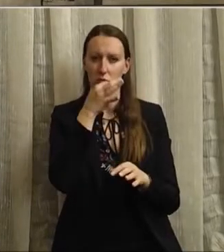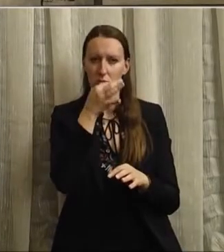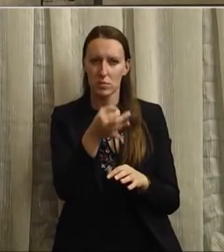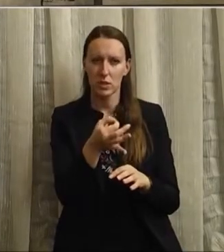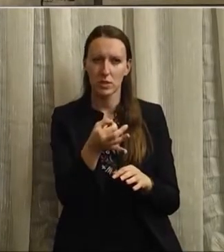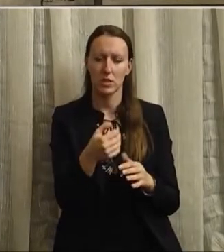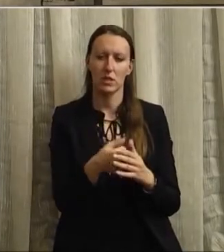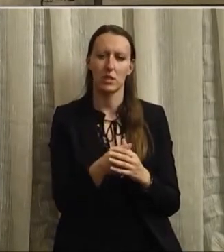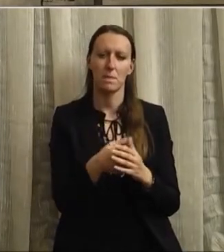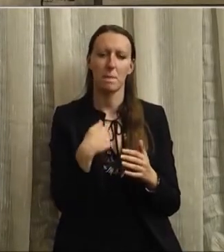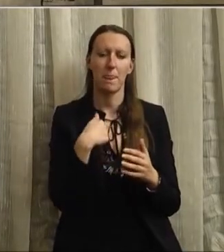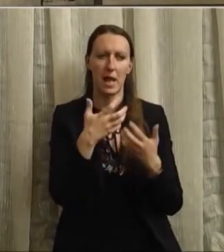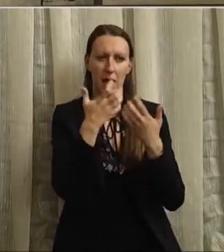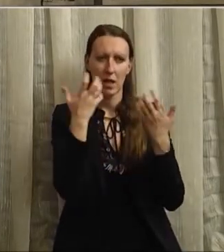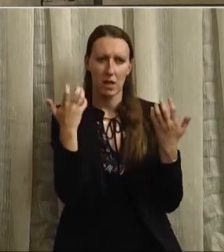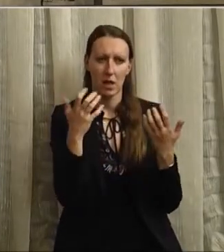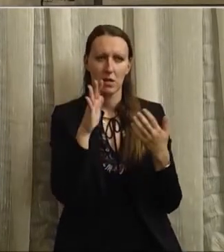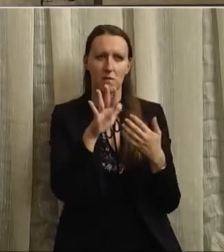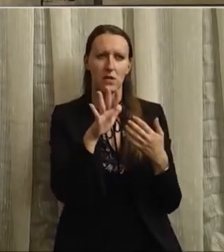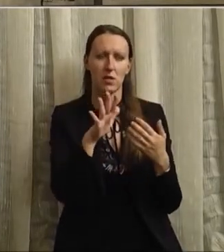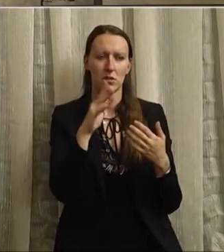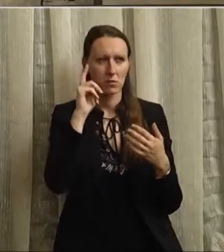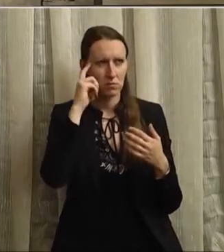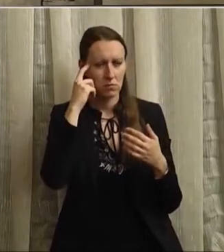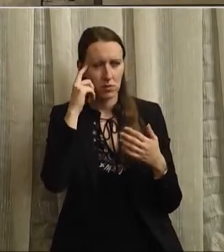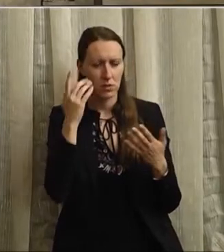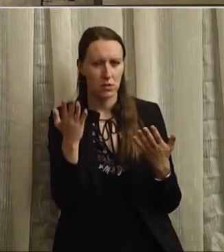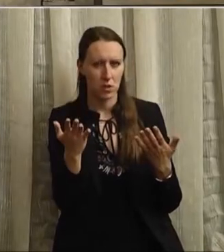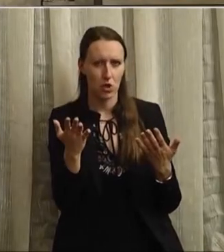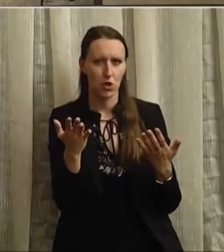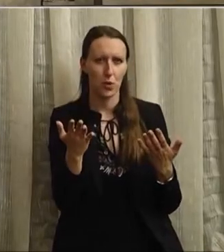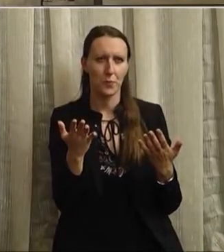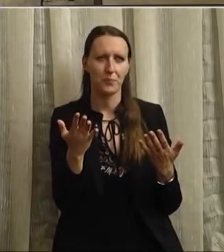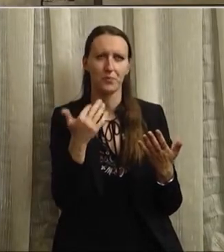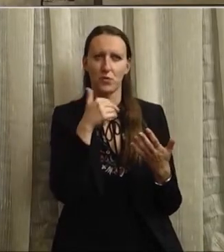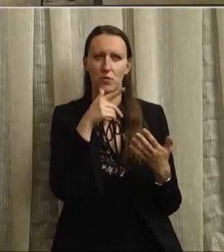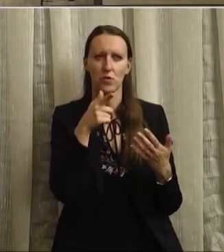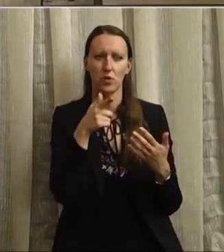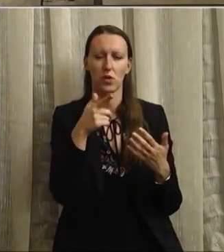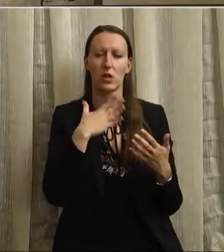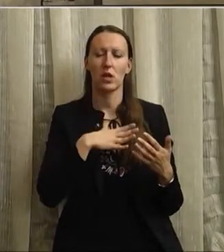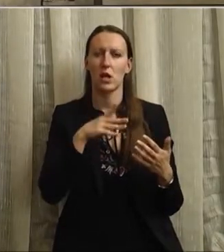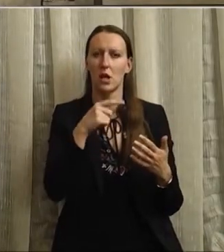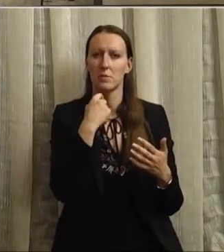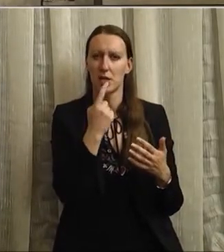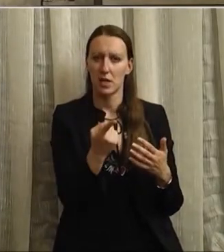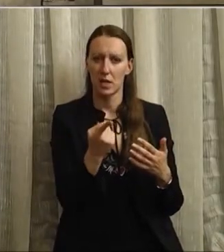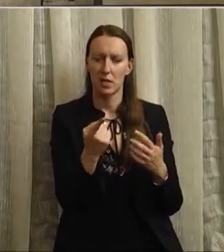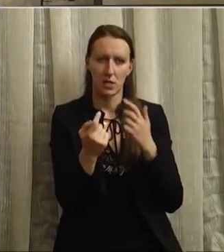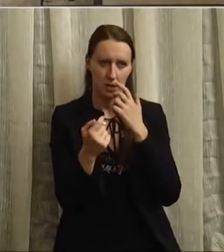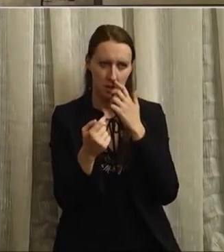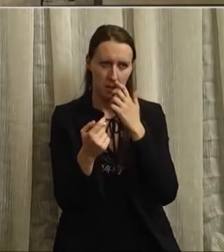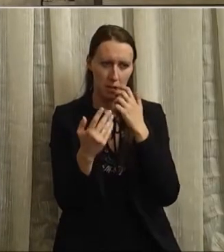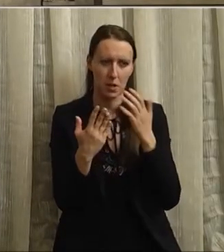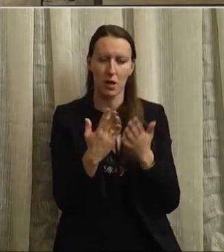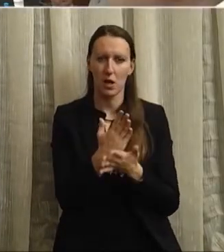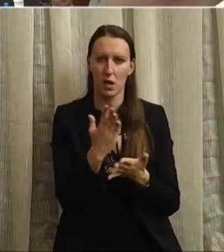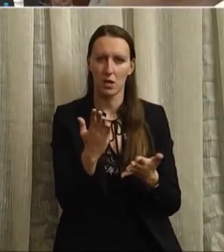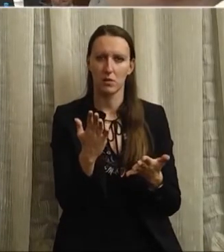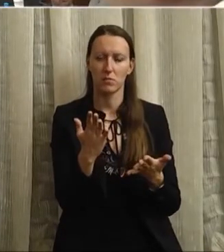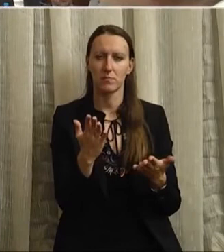pitanja, meni je jasna vaša intencija, što ste htjeli time kazati,